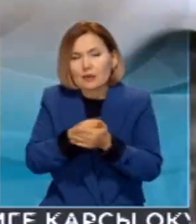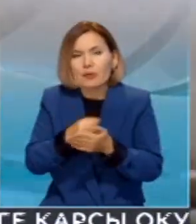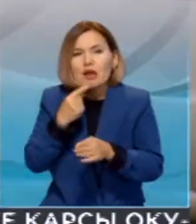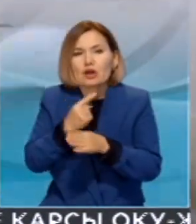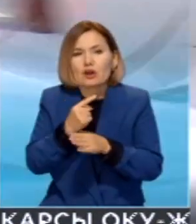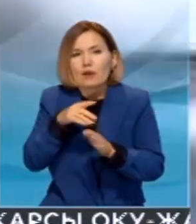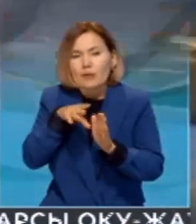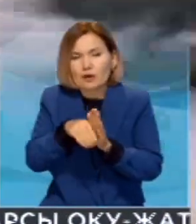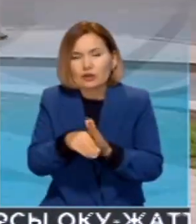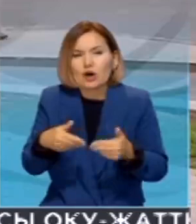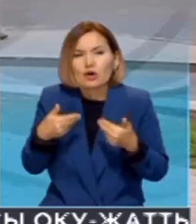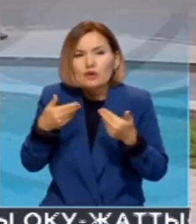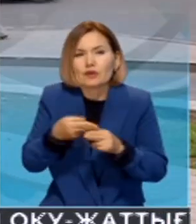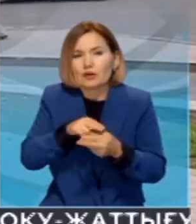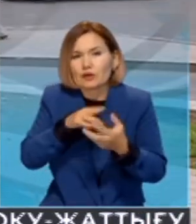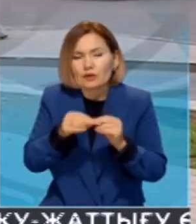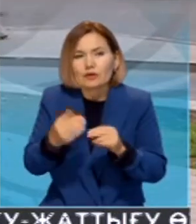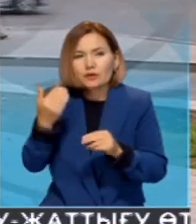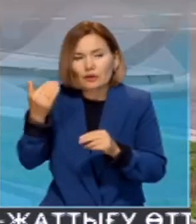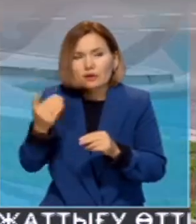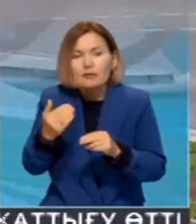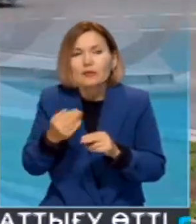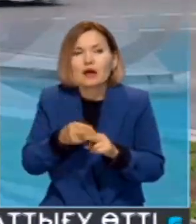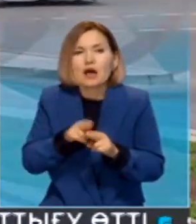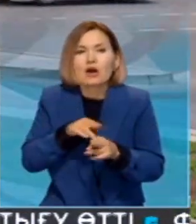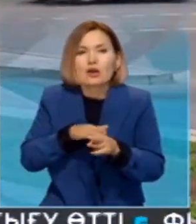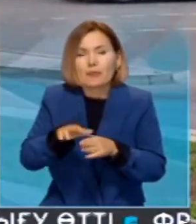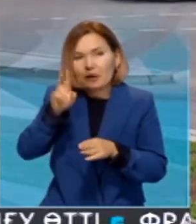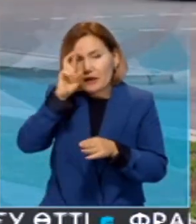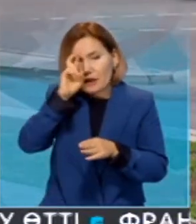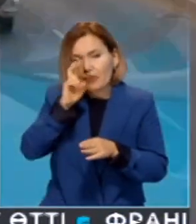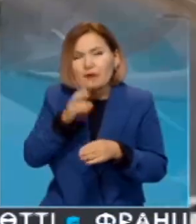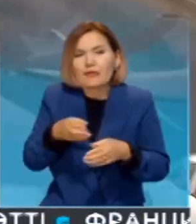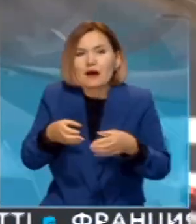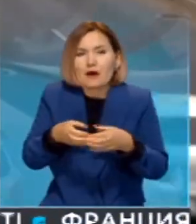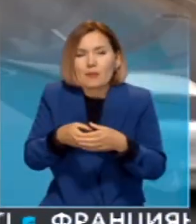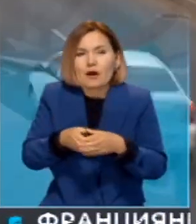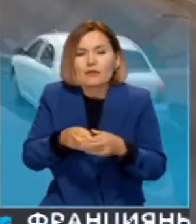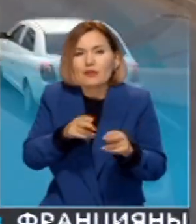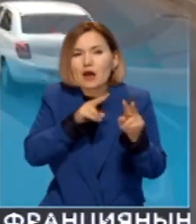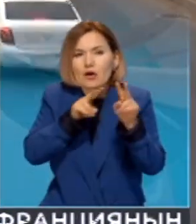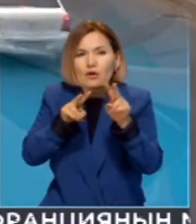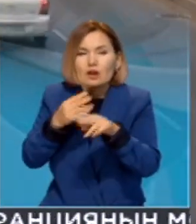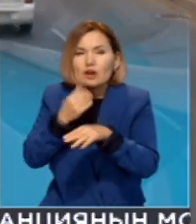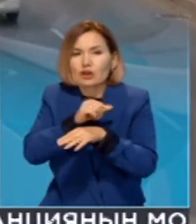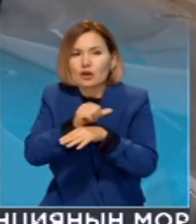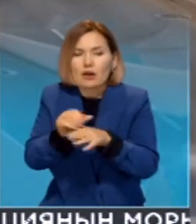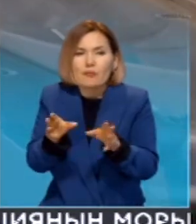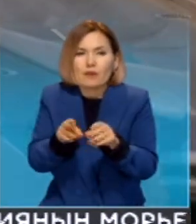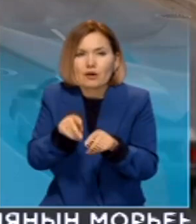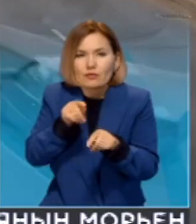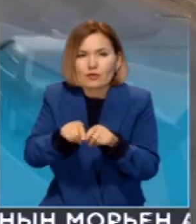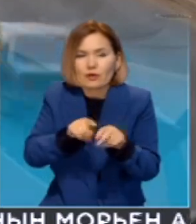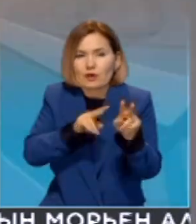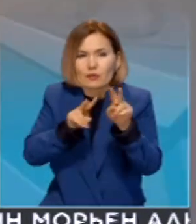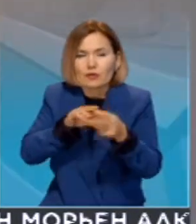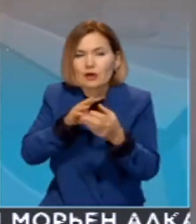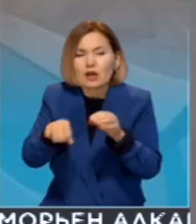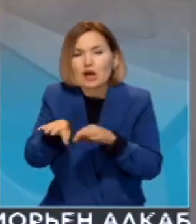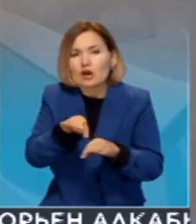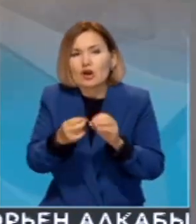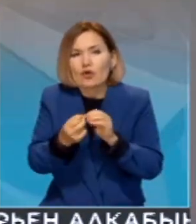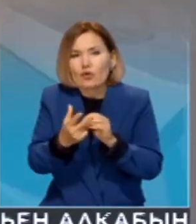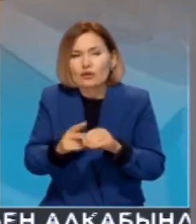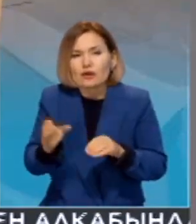шектеу енгізуді ұсынып отыр. Оның жүзеге асуын мемлекеттік кірістер комитеті шекара қызметімен бірлесіп бақылайды. Жоба